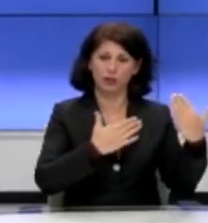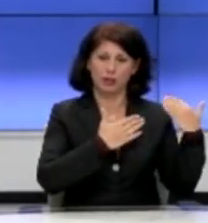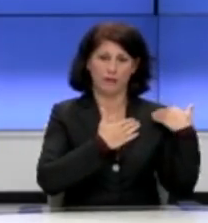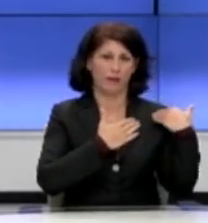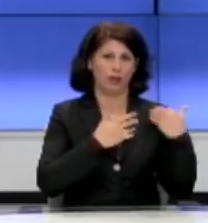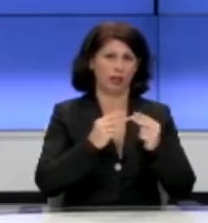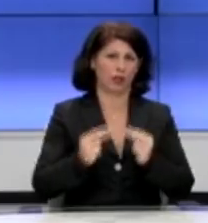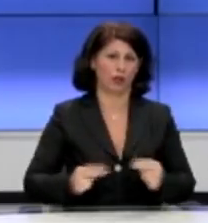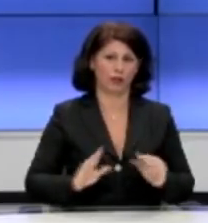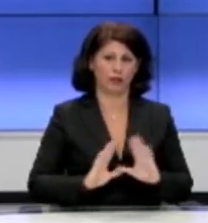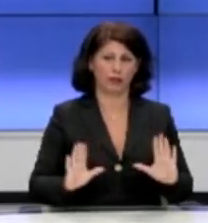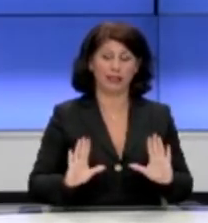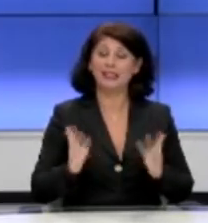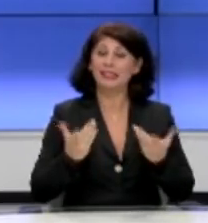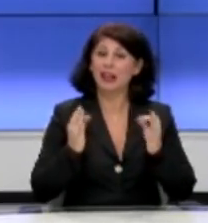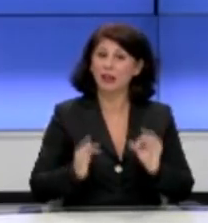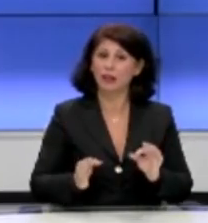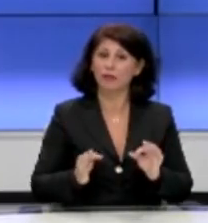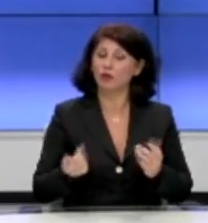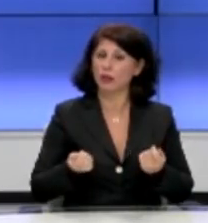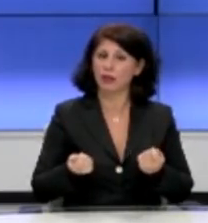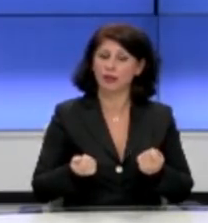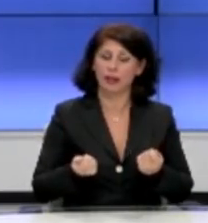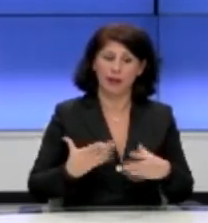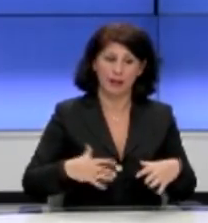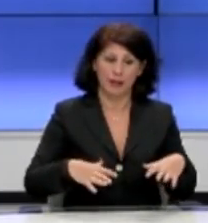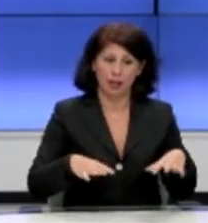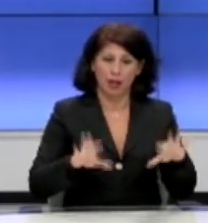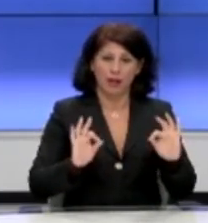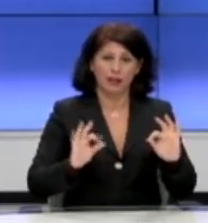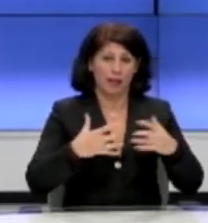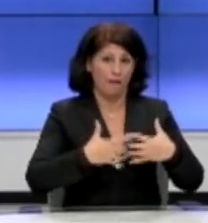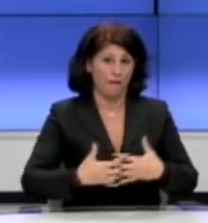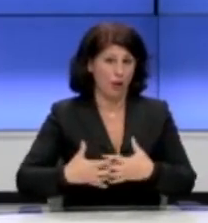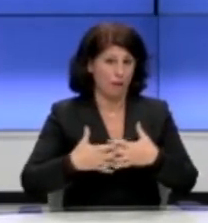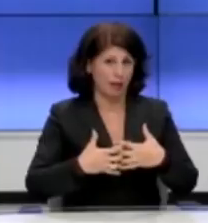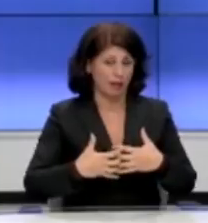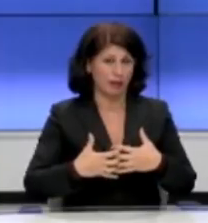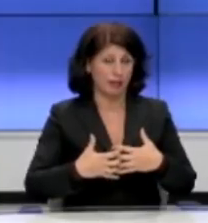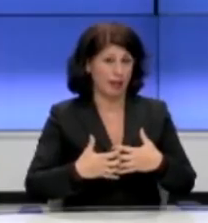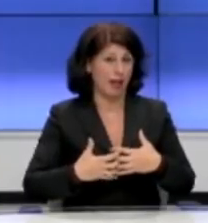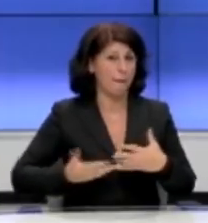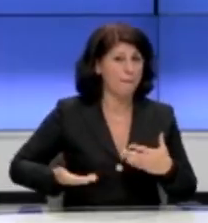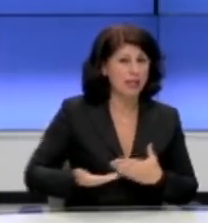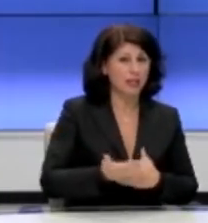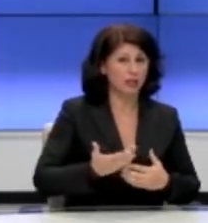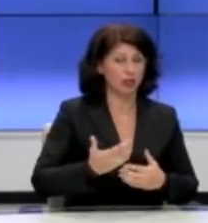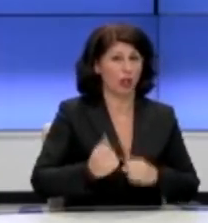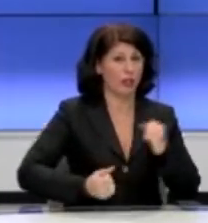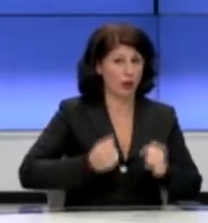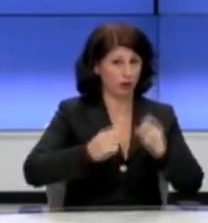το λύσετε. Τι ακριβώς κάνετε? Ξεκινάτε βιομηχανία μήπως μηνύσεων, διώξεων